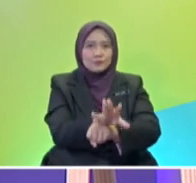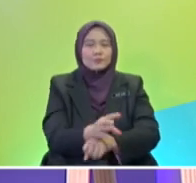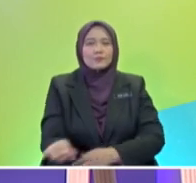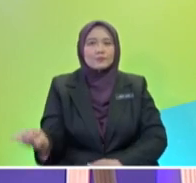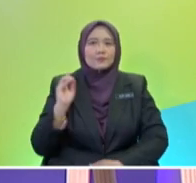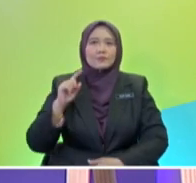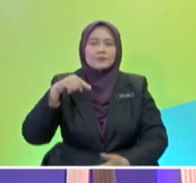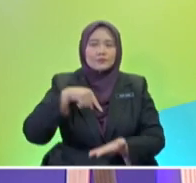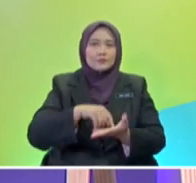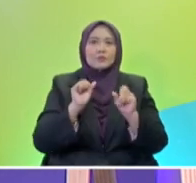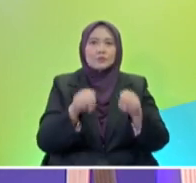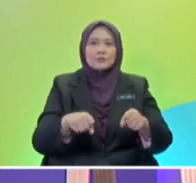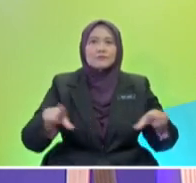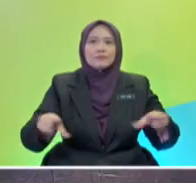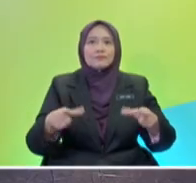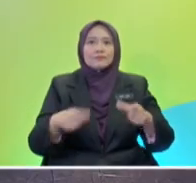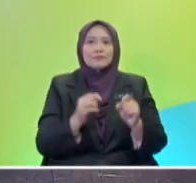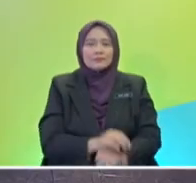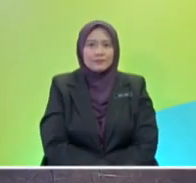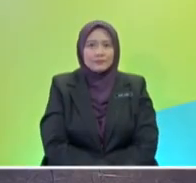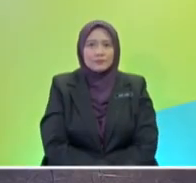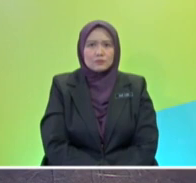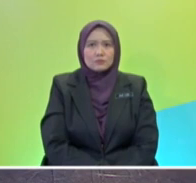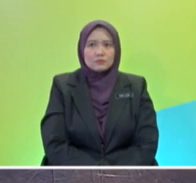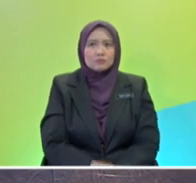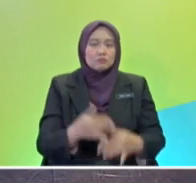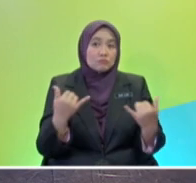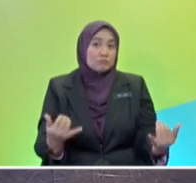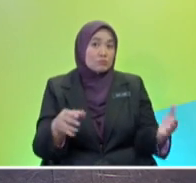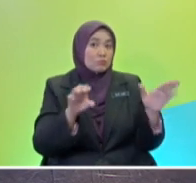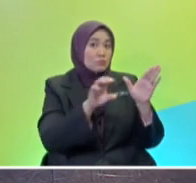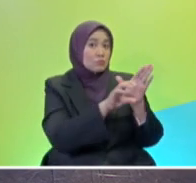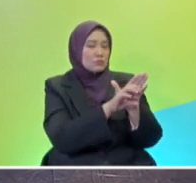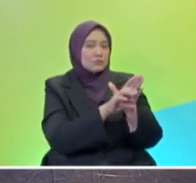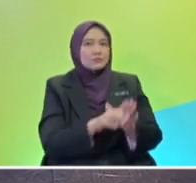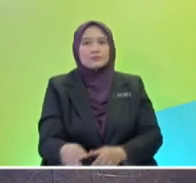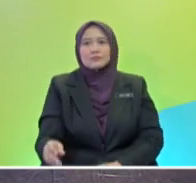berlaku Baiklah boleh tunjukkan contoh-contoh kesan-kesan